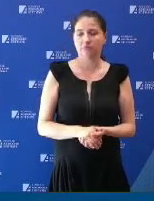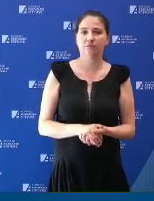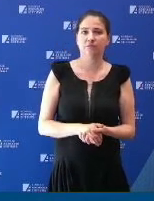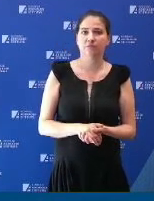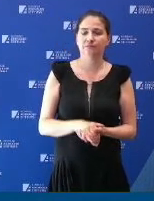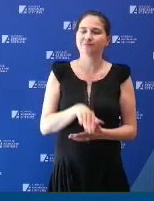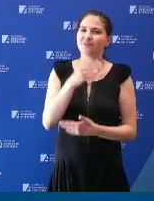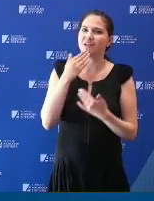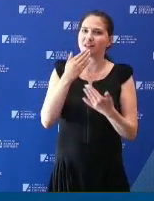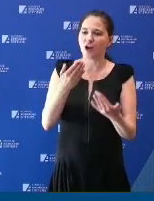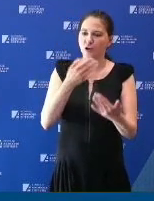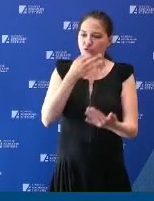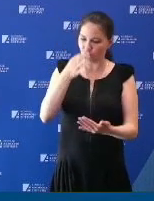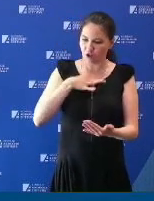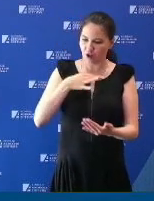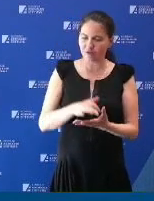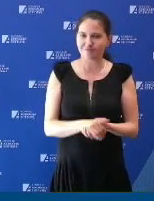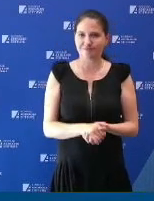Vielen Dank für diese Frage.